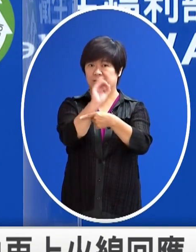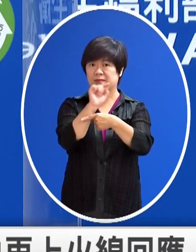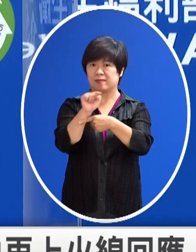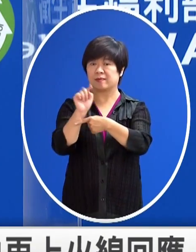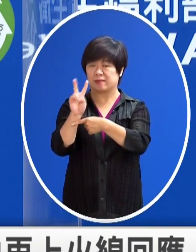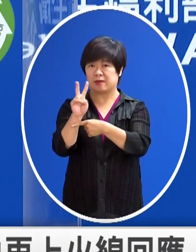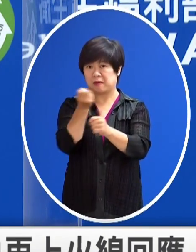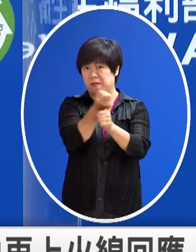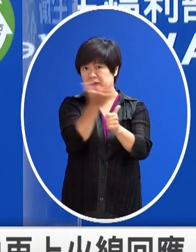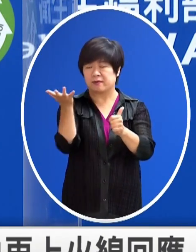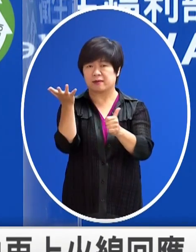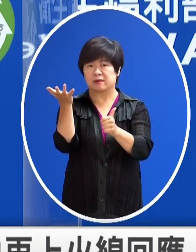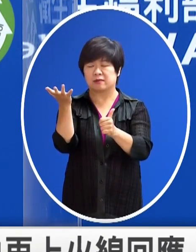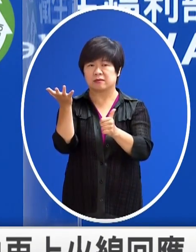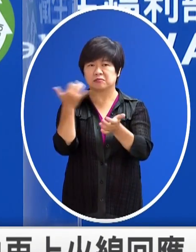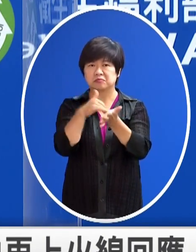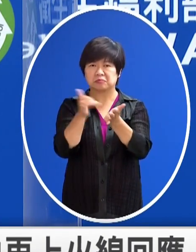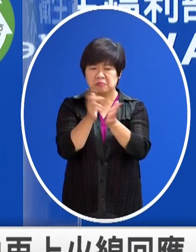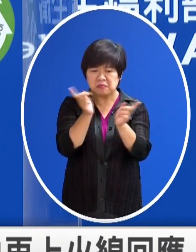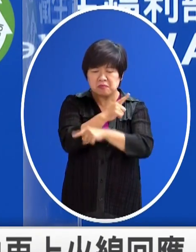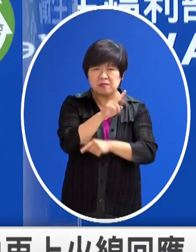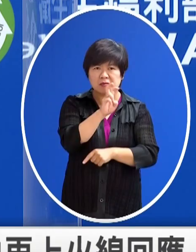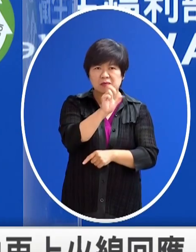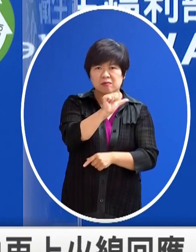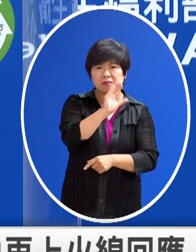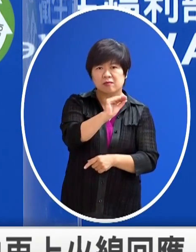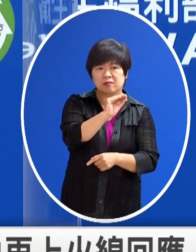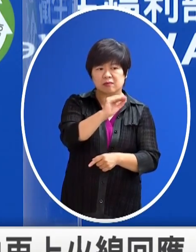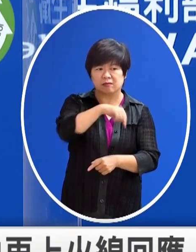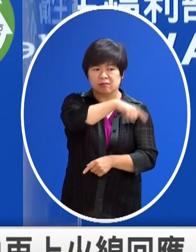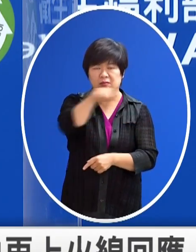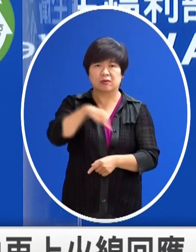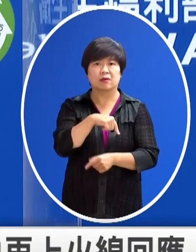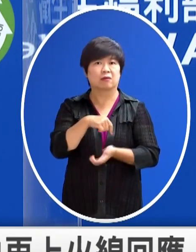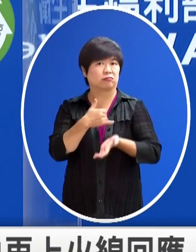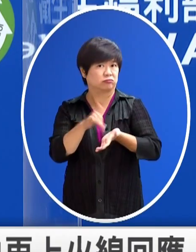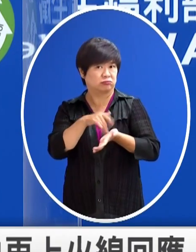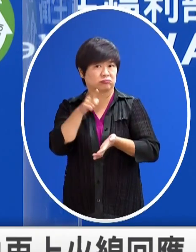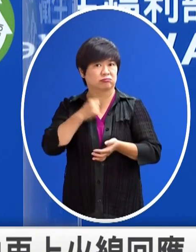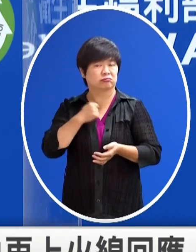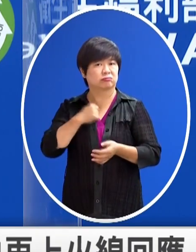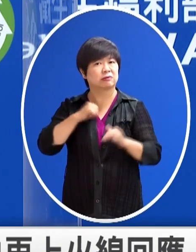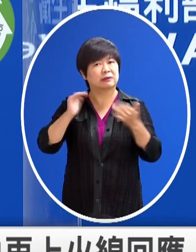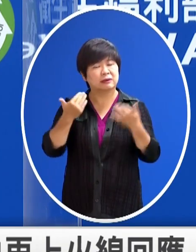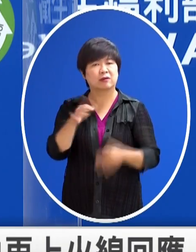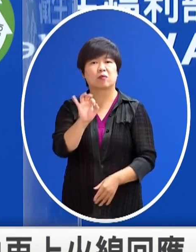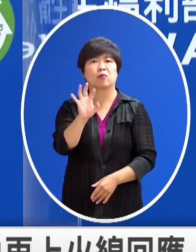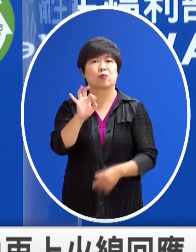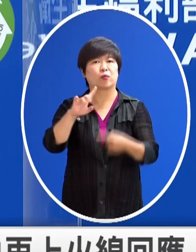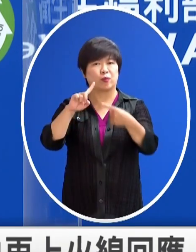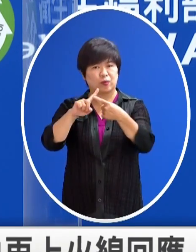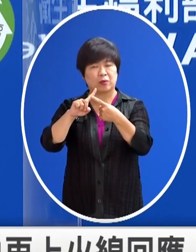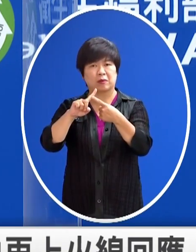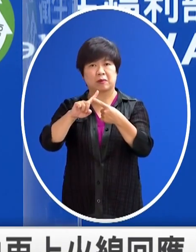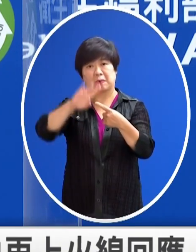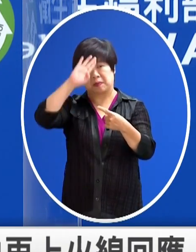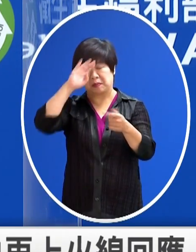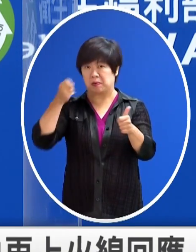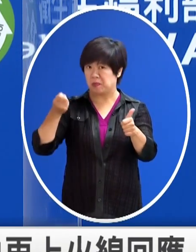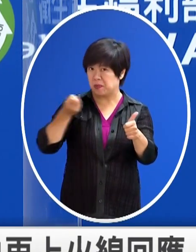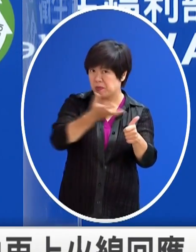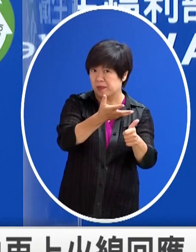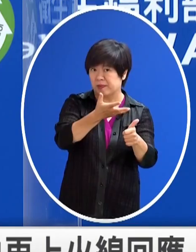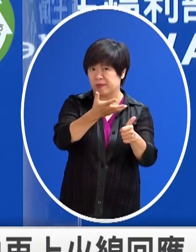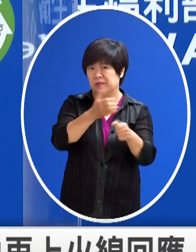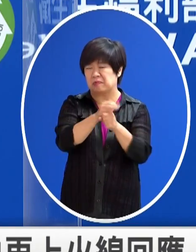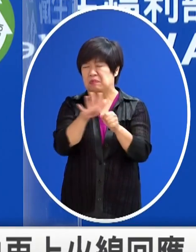的盛行率，250,000人，那这里面就可以假设说可能是有500人是有受到，就是